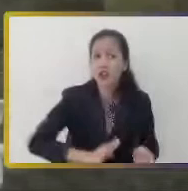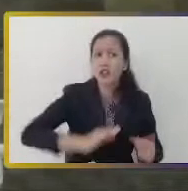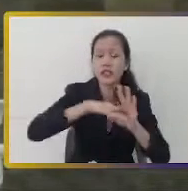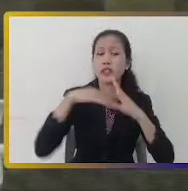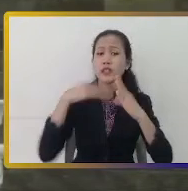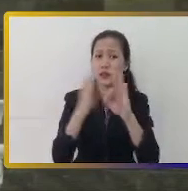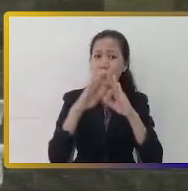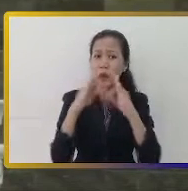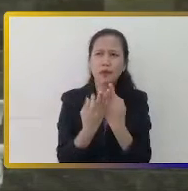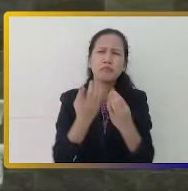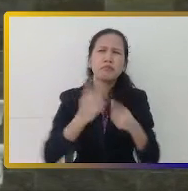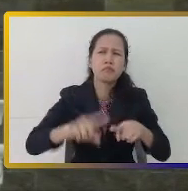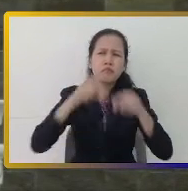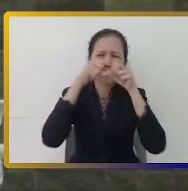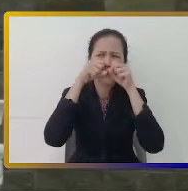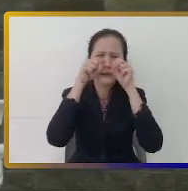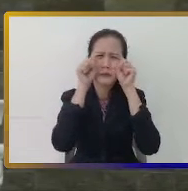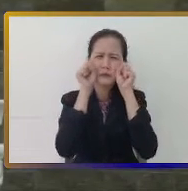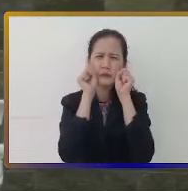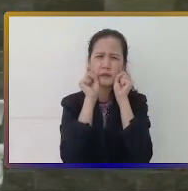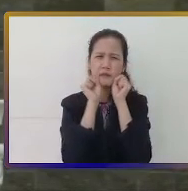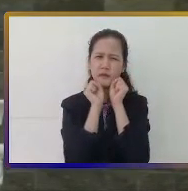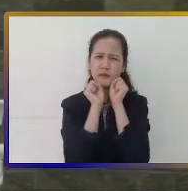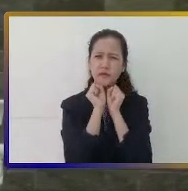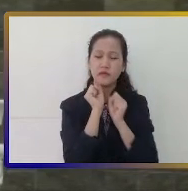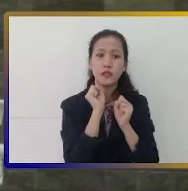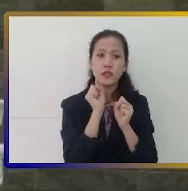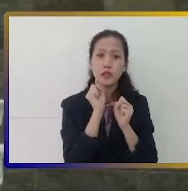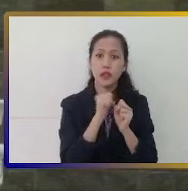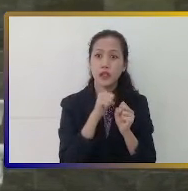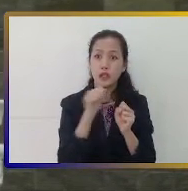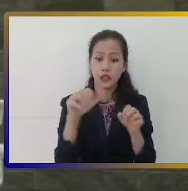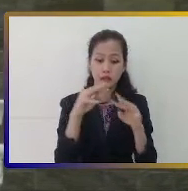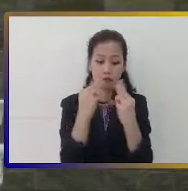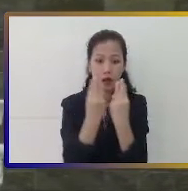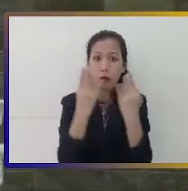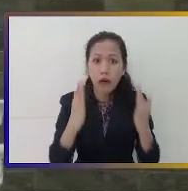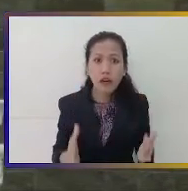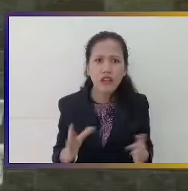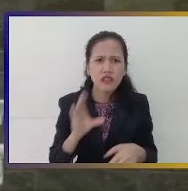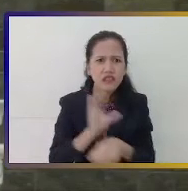Ang nakakalungkot ito, kapatid, hindi member ng church ang nakikinabang.